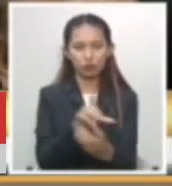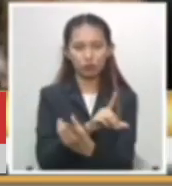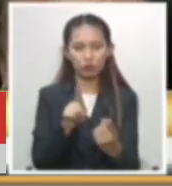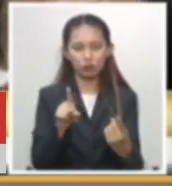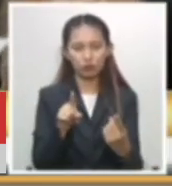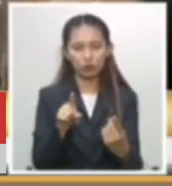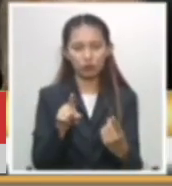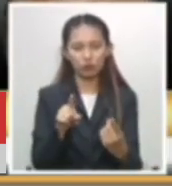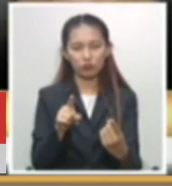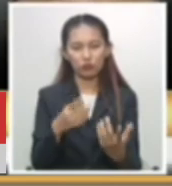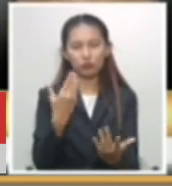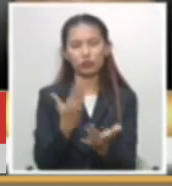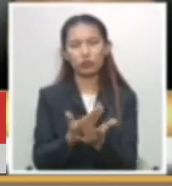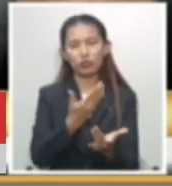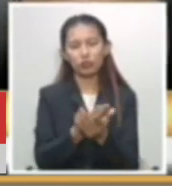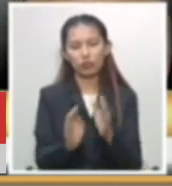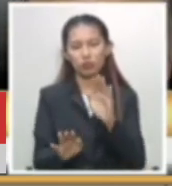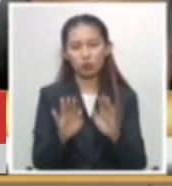ช้เงินประมาณ